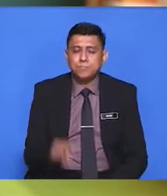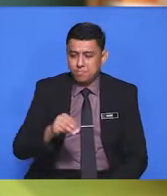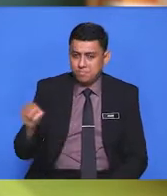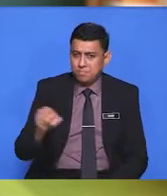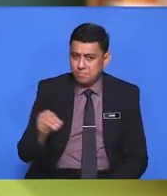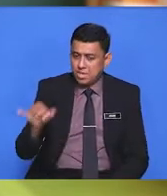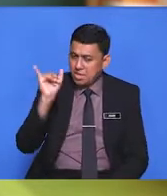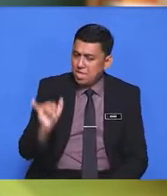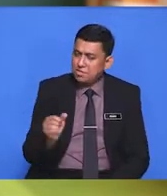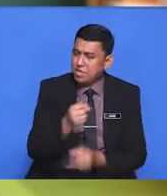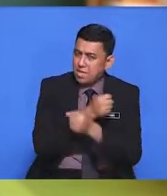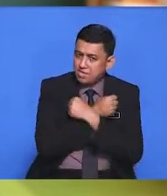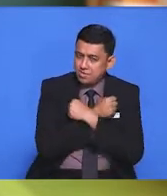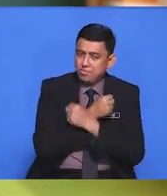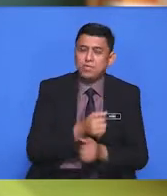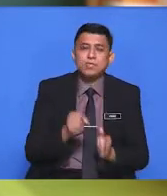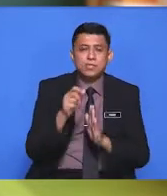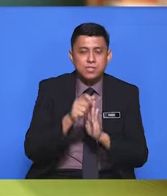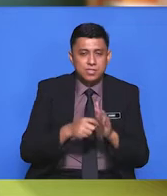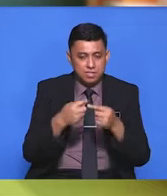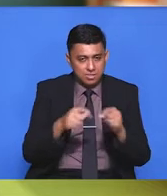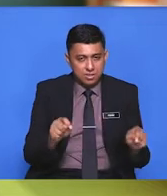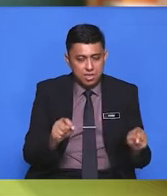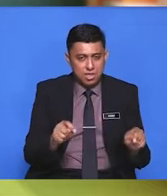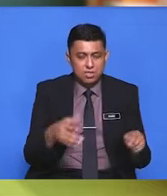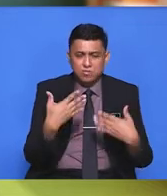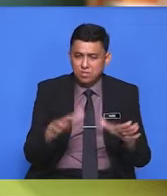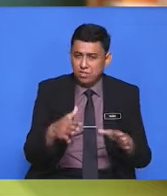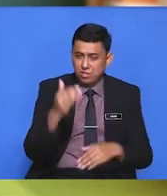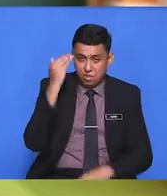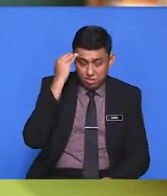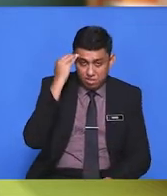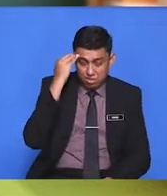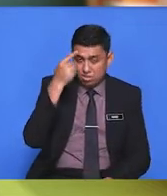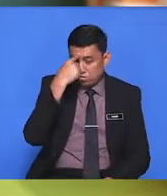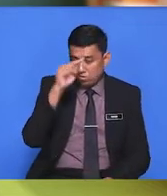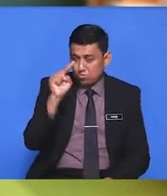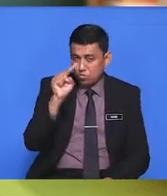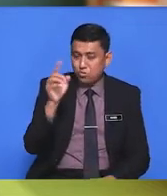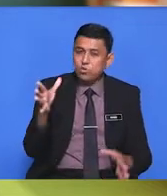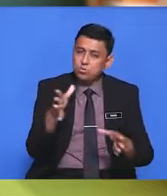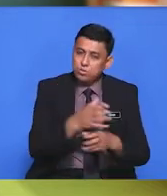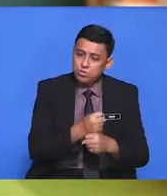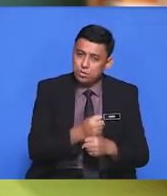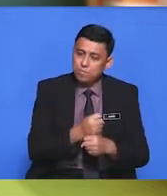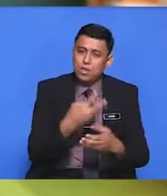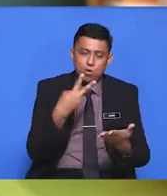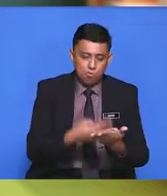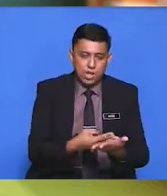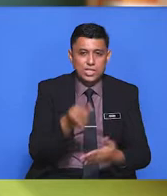Murid-murid yang cikgu sayangi, setelah kita sudah tahu bagaimana untuk mendapatkan wang sebentar